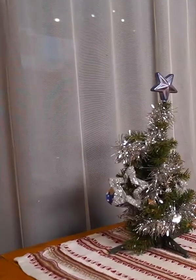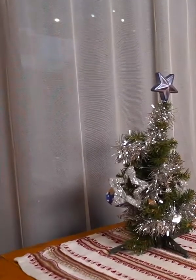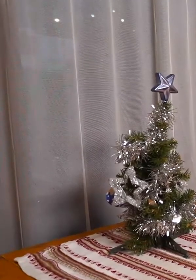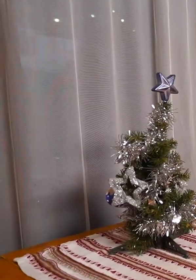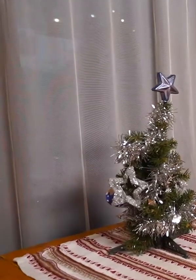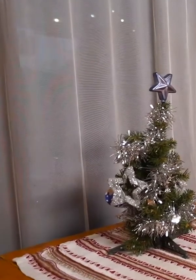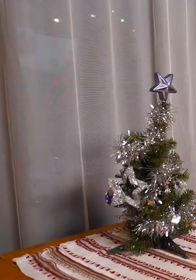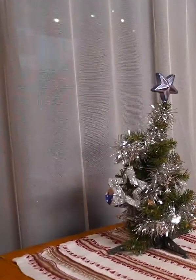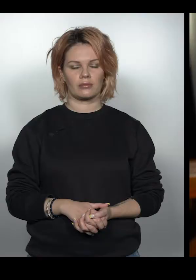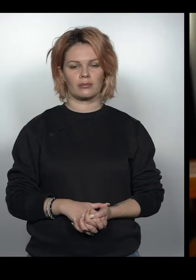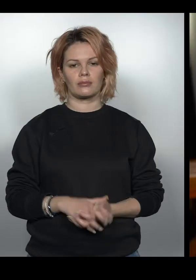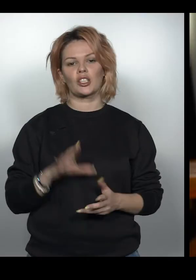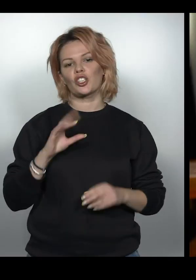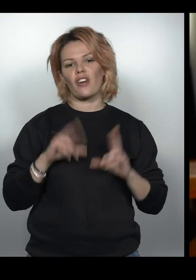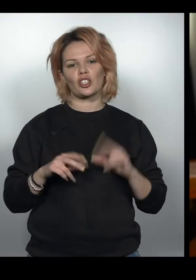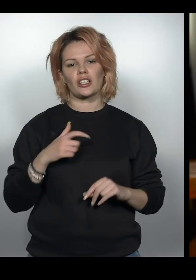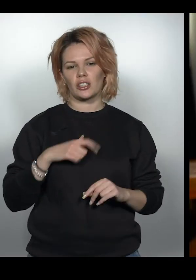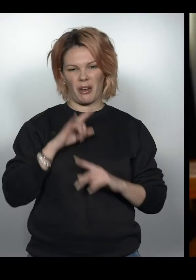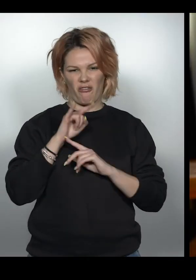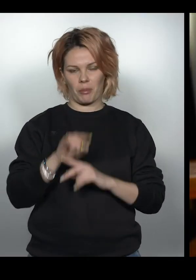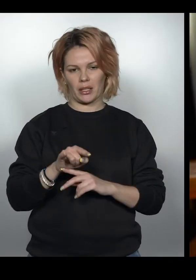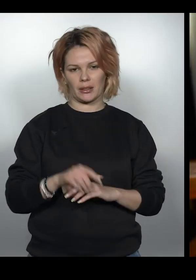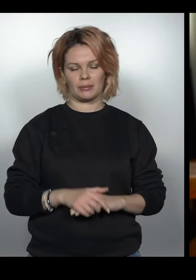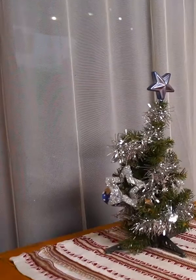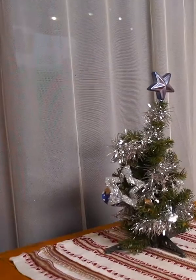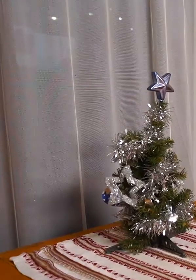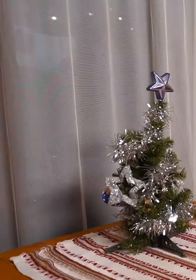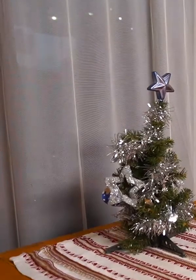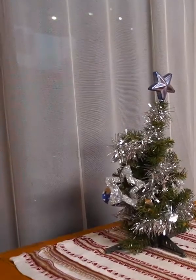тому трішки неуважний. Чи вважаєш себе упертим?